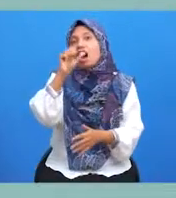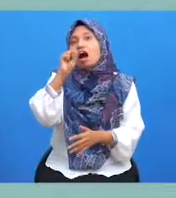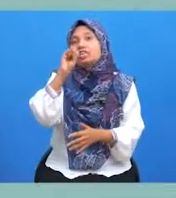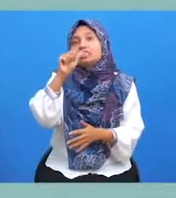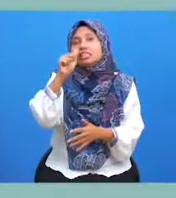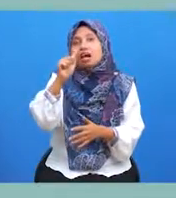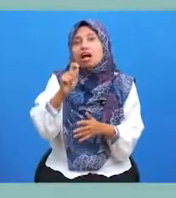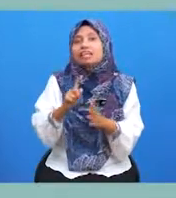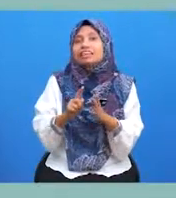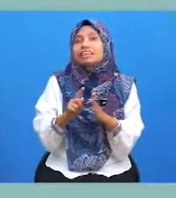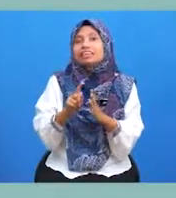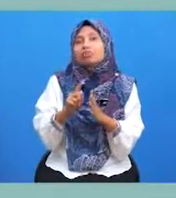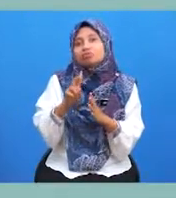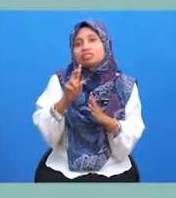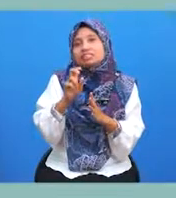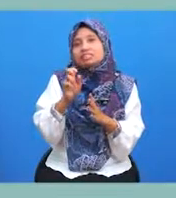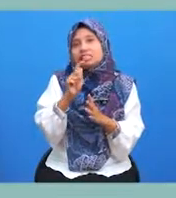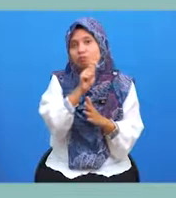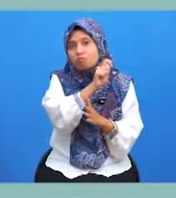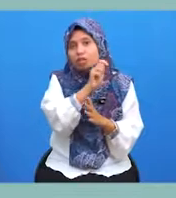Timur Malaysia, MIASAT.